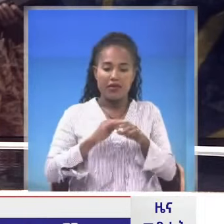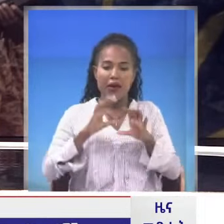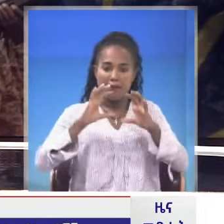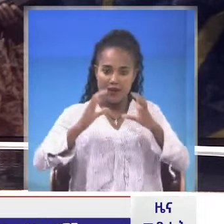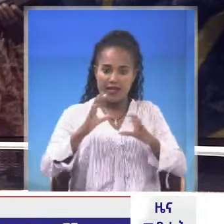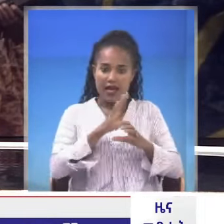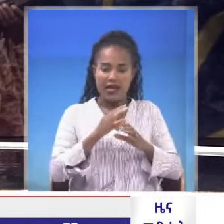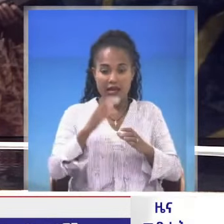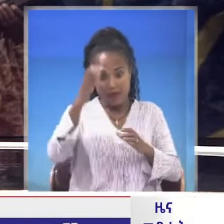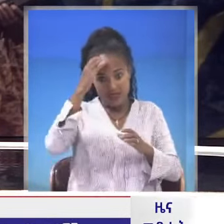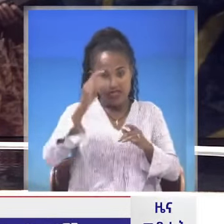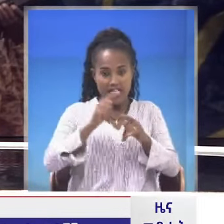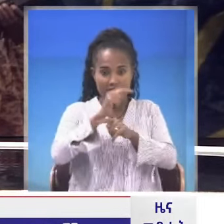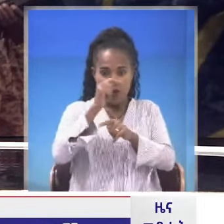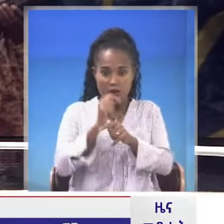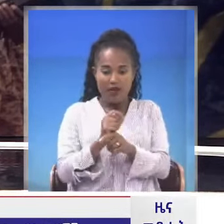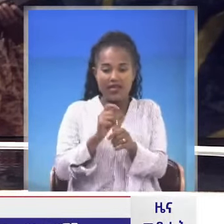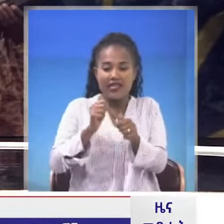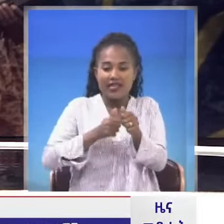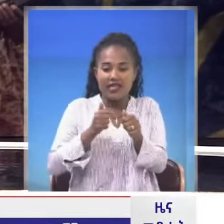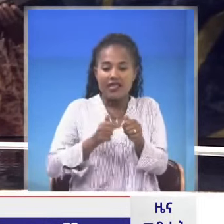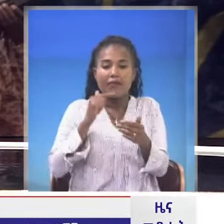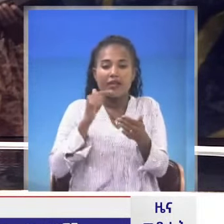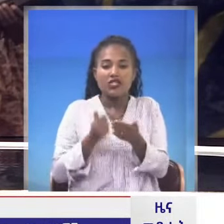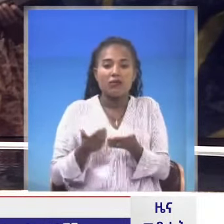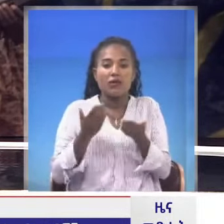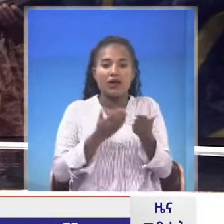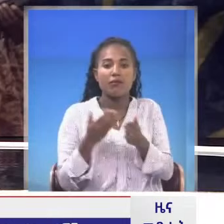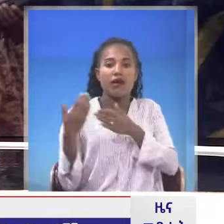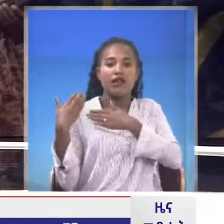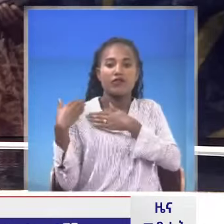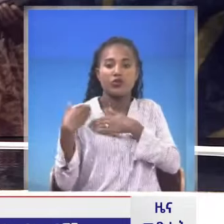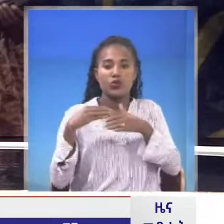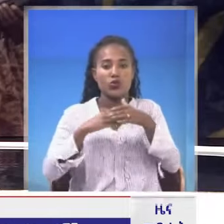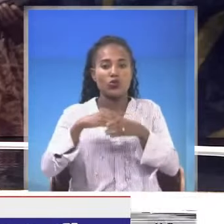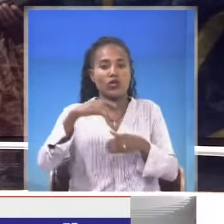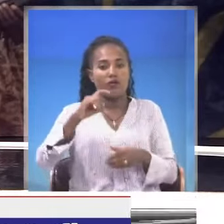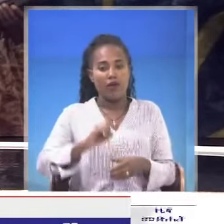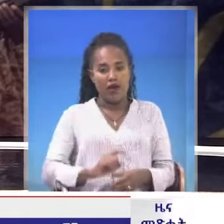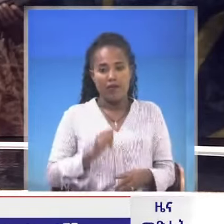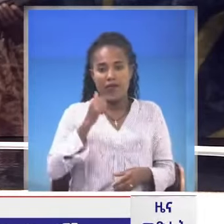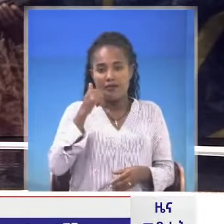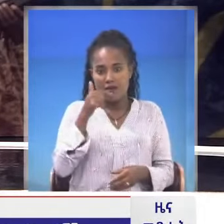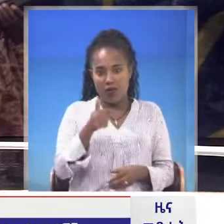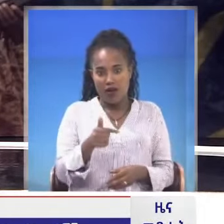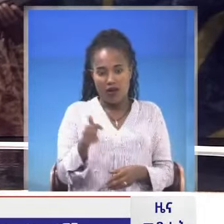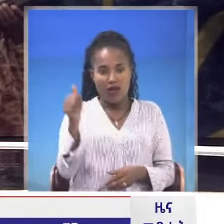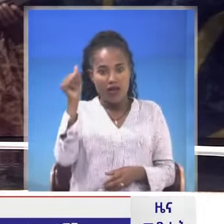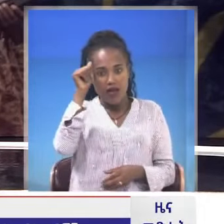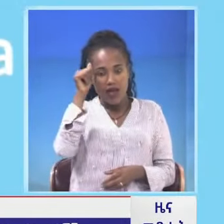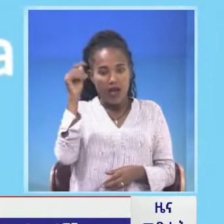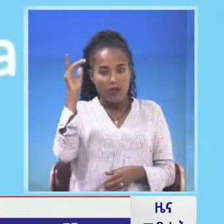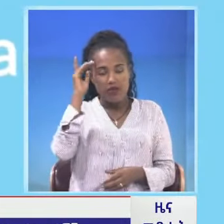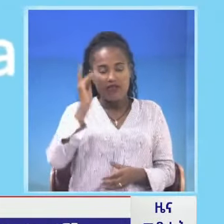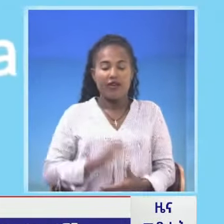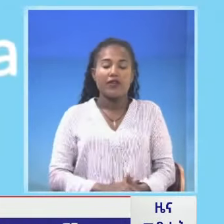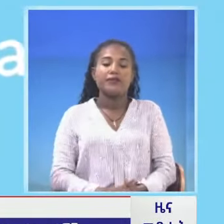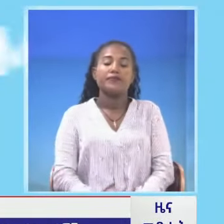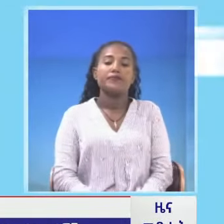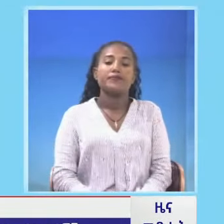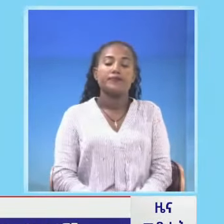የሚዲያና የመንግስት ተቋማት ተከታታይ መረጃ የማቀበል ኃላፊነታቸውን ሊወጡ ይገባልን ብሏል አብዩት ከፋለ።